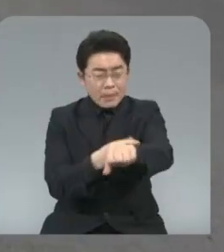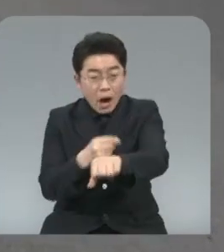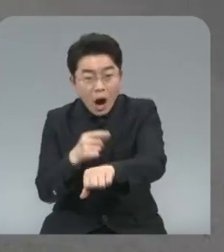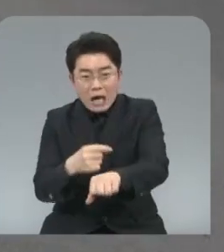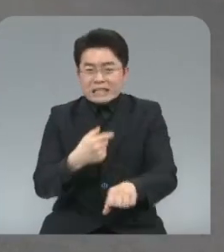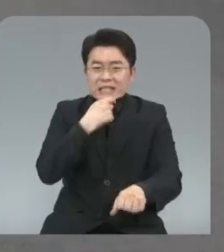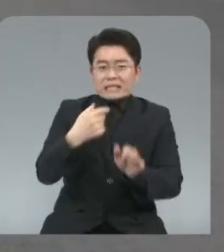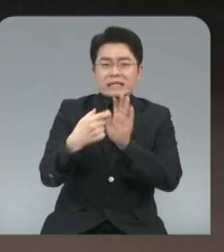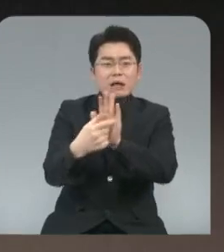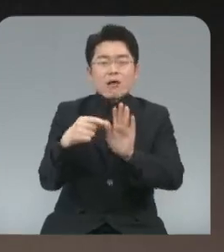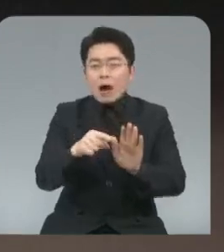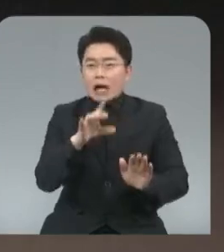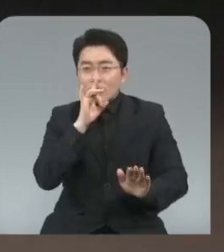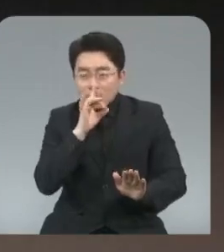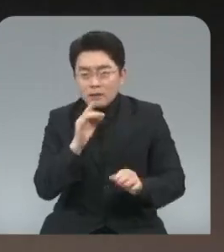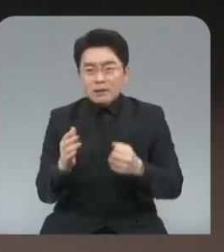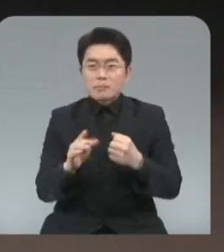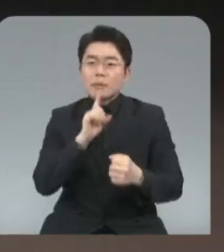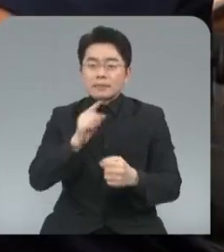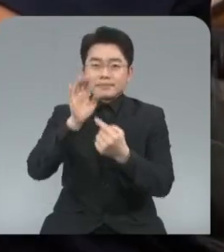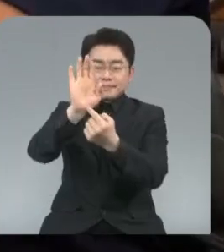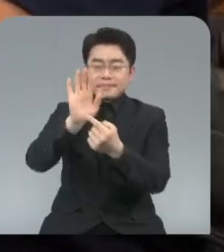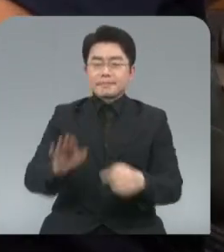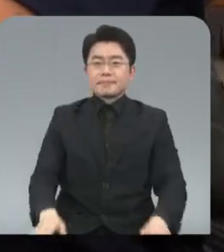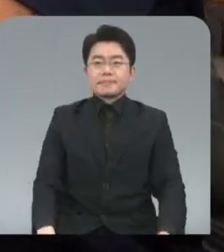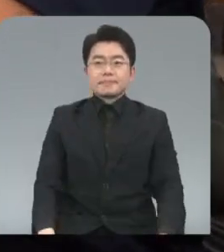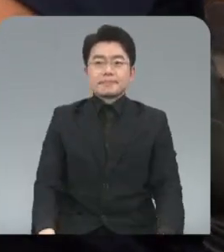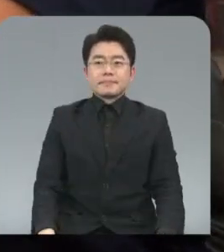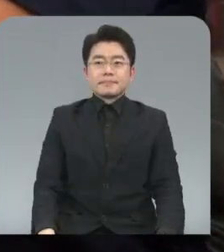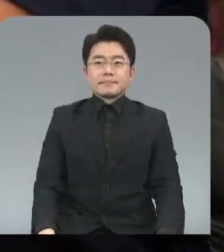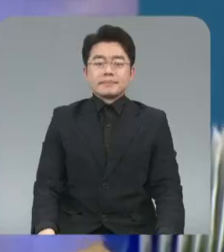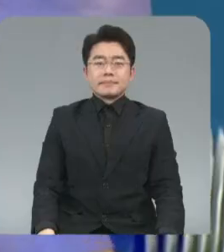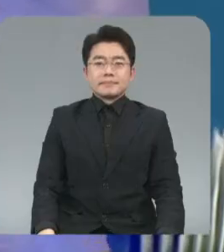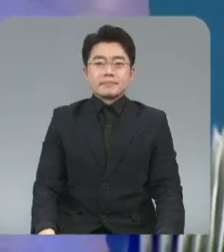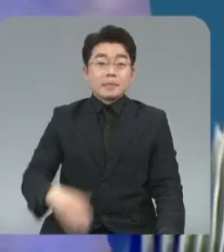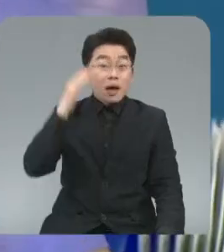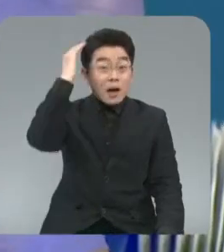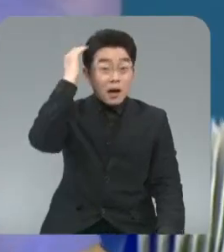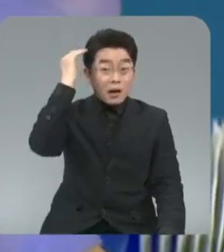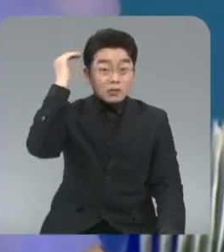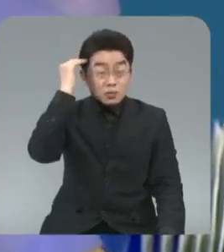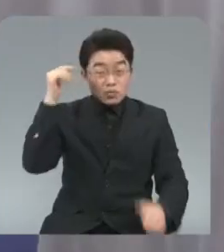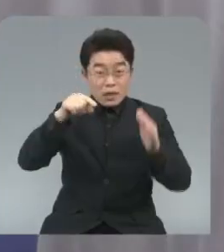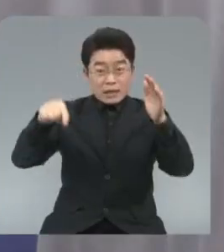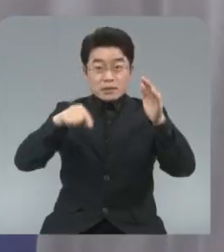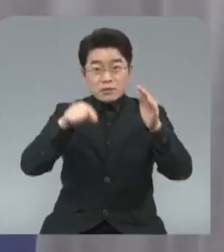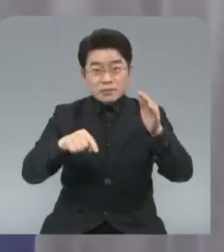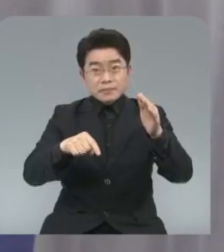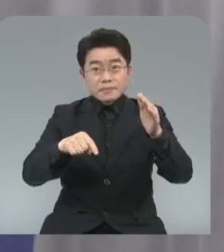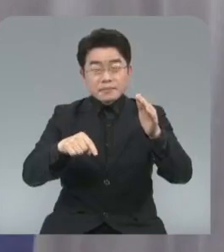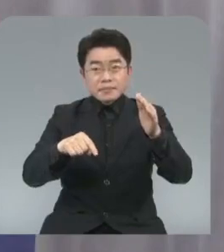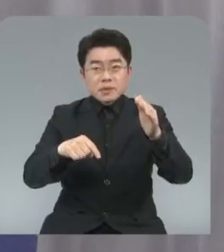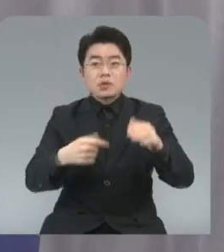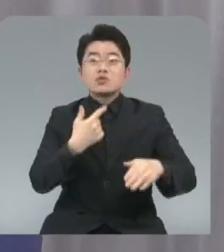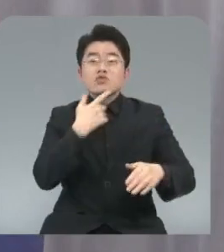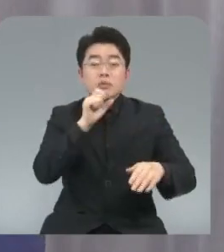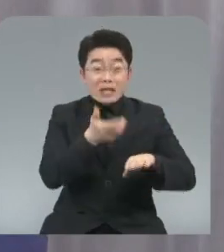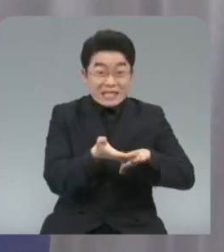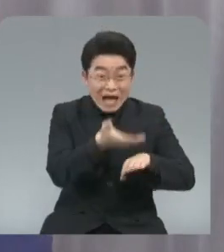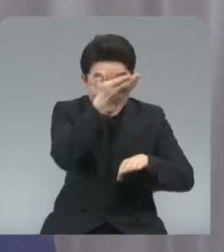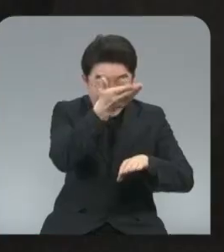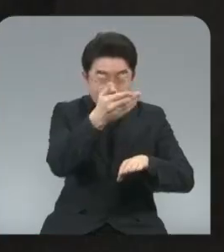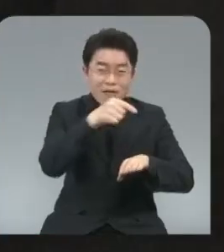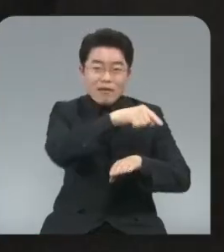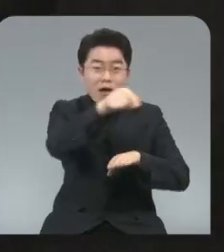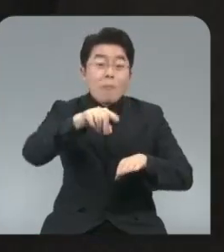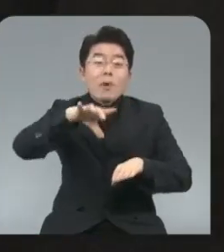것은 바람직하지 않다고 밝혔습니다. 국내에서도 65살 이상 노인, 요양시설 거주자 등이